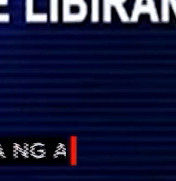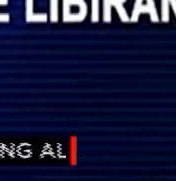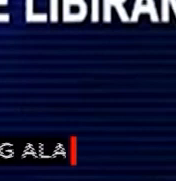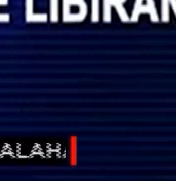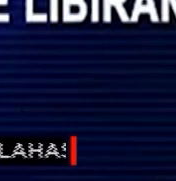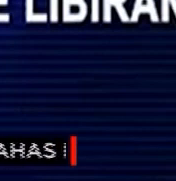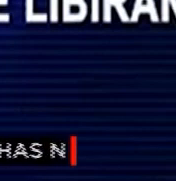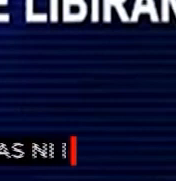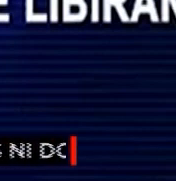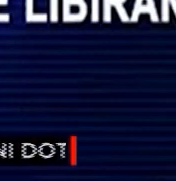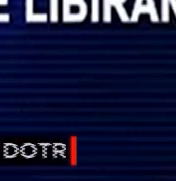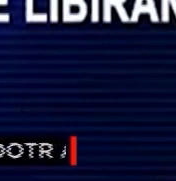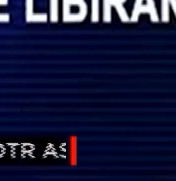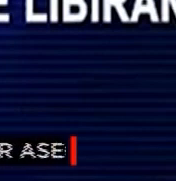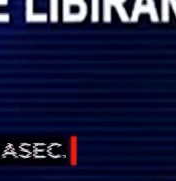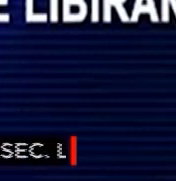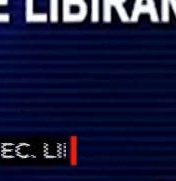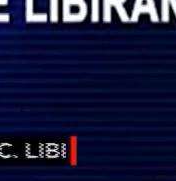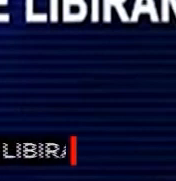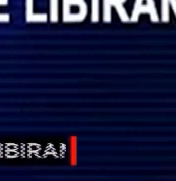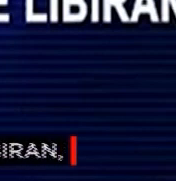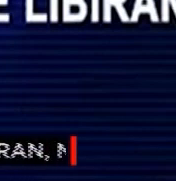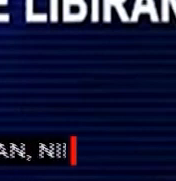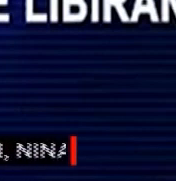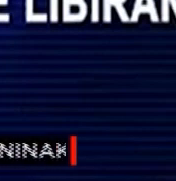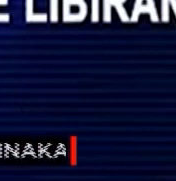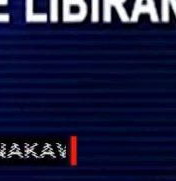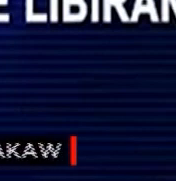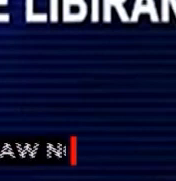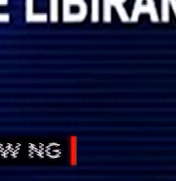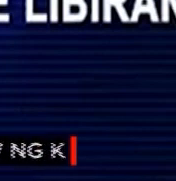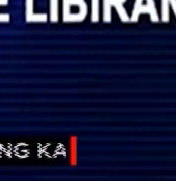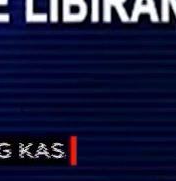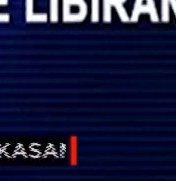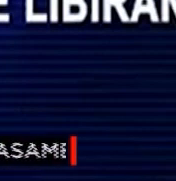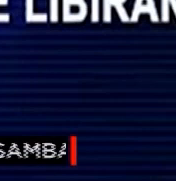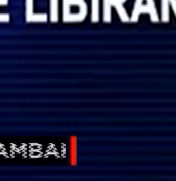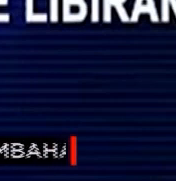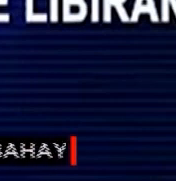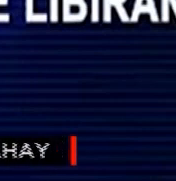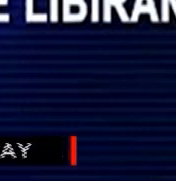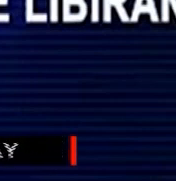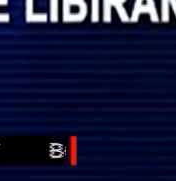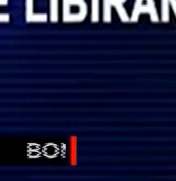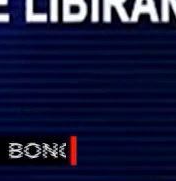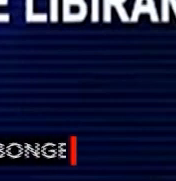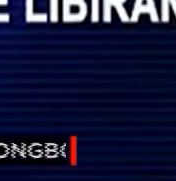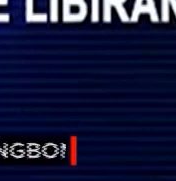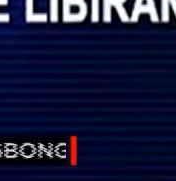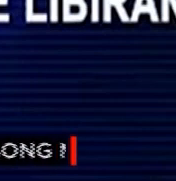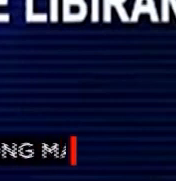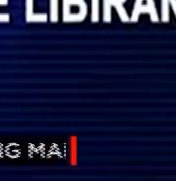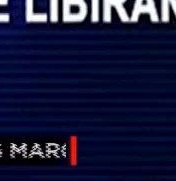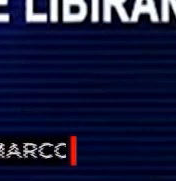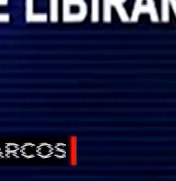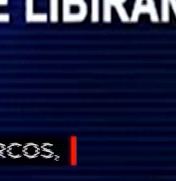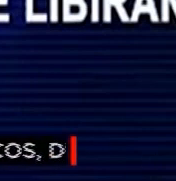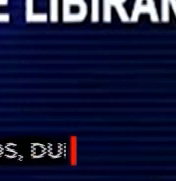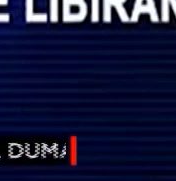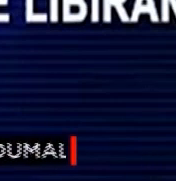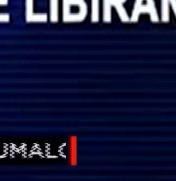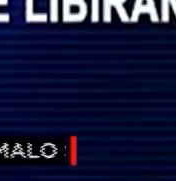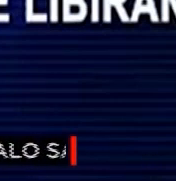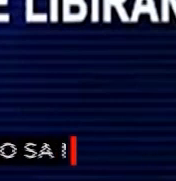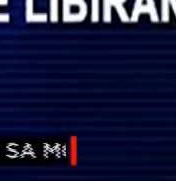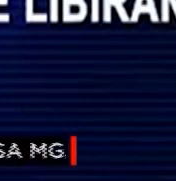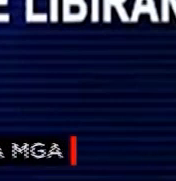na ipapasa sa kanila ng agency, kailangan busisiin nilang maigi. Kailangan mag-conduct din sila ng sarili